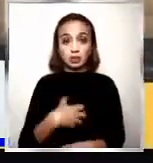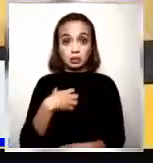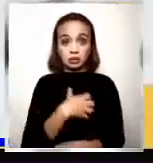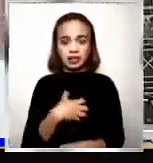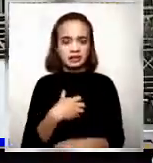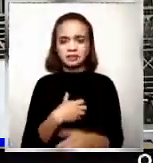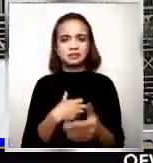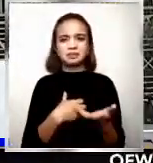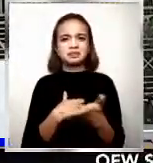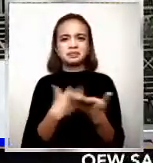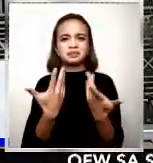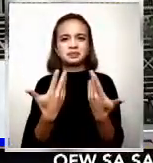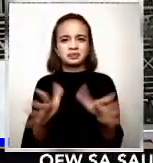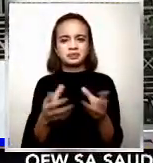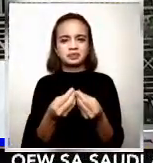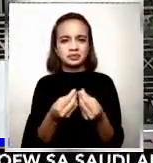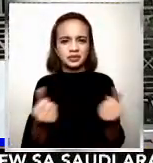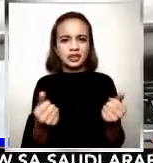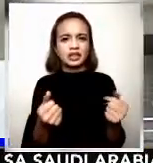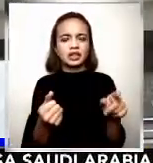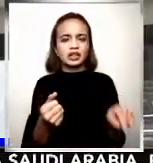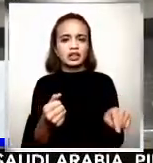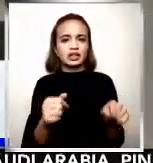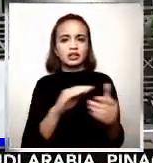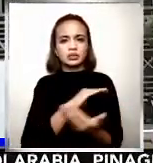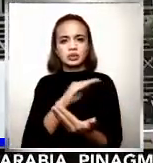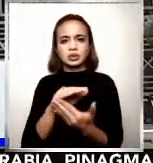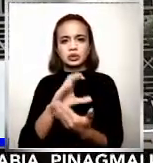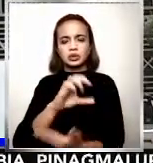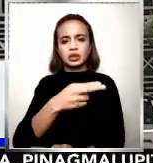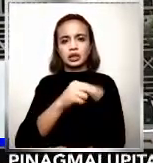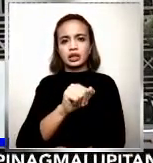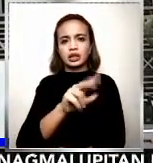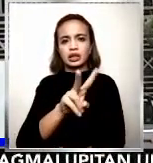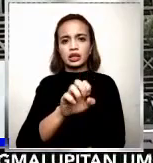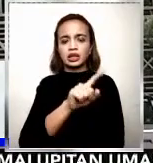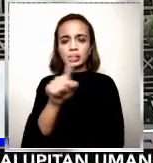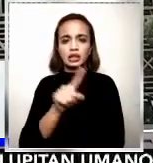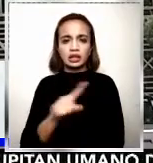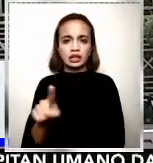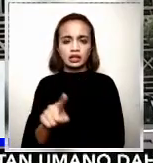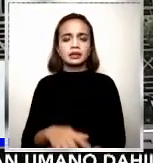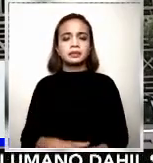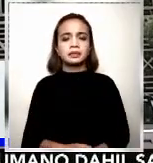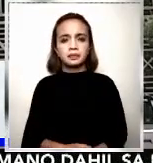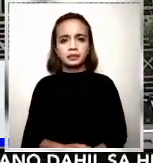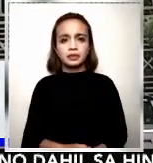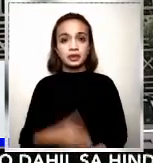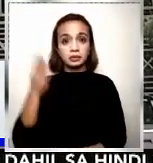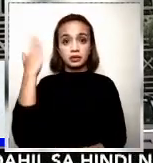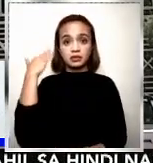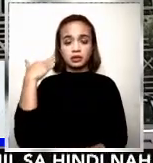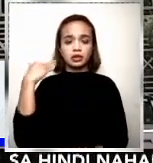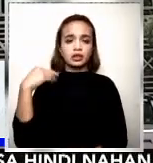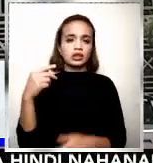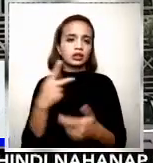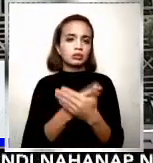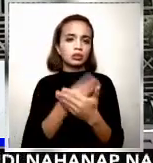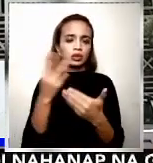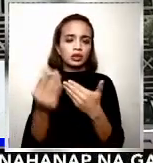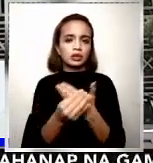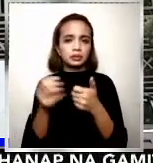Conduct at Ethical Standard laban kina Chavez at Cabrera, pati kay Georgette Belen na nooy Program Head ng Urban Integrated